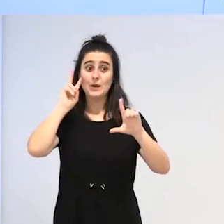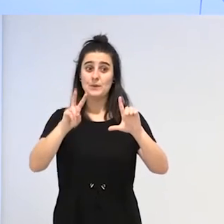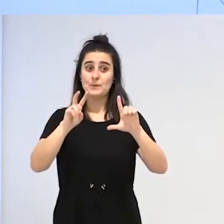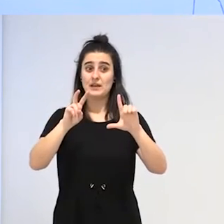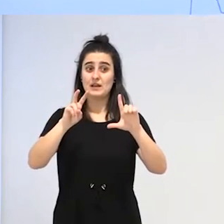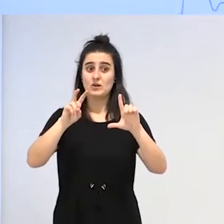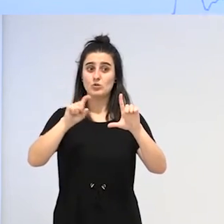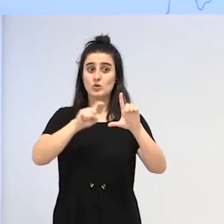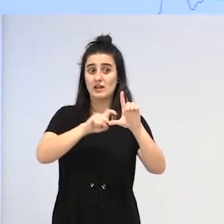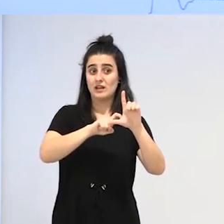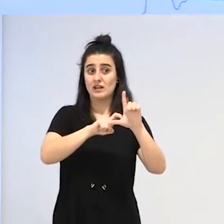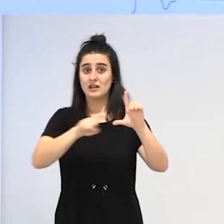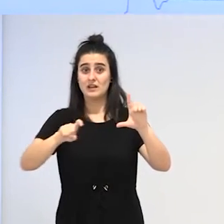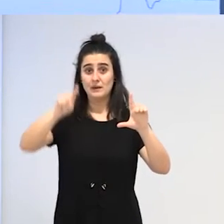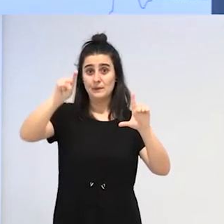den bezala,